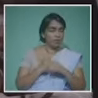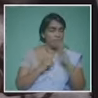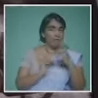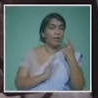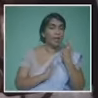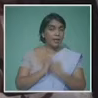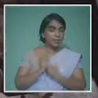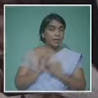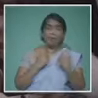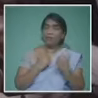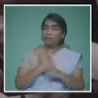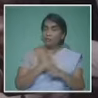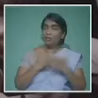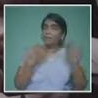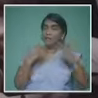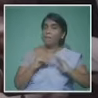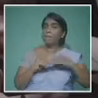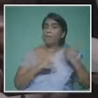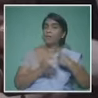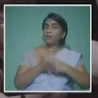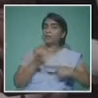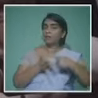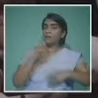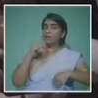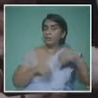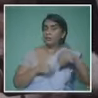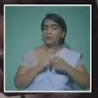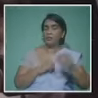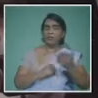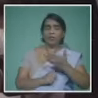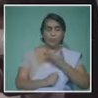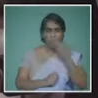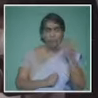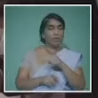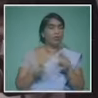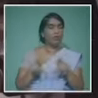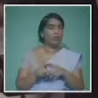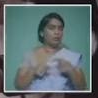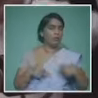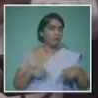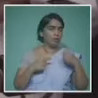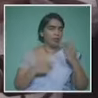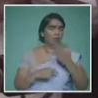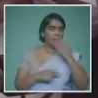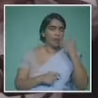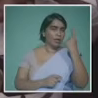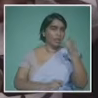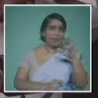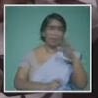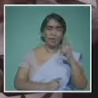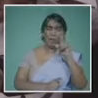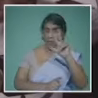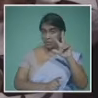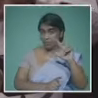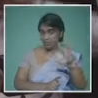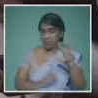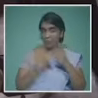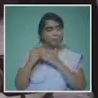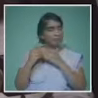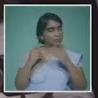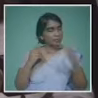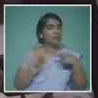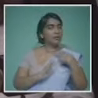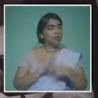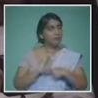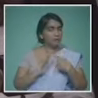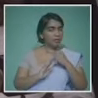නීතිය හරිගස්සනයින් පස්සේ තමයි මැතිවරණ තියන්න පුළුවන් ගන්නෙ. එහෙනම් තර්ක කරන්න පුළුවන් 1978 සිට මේ